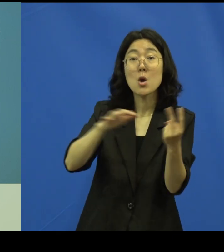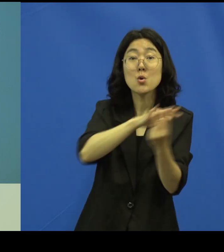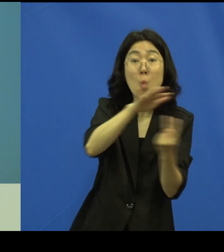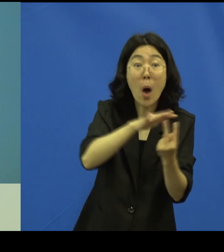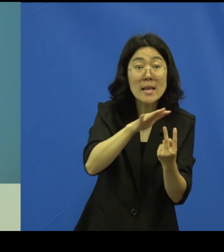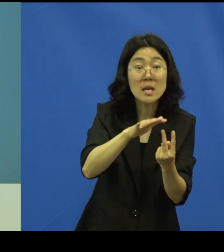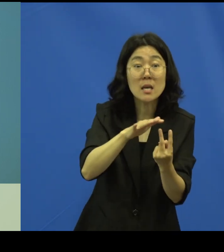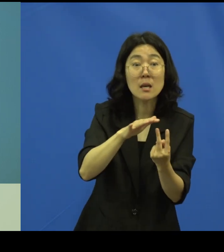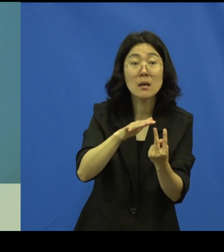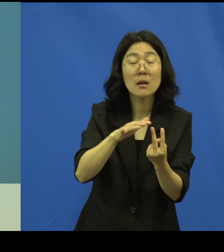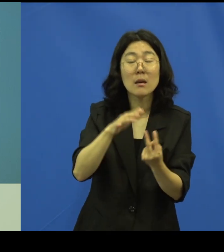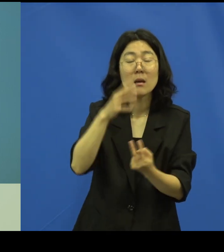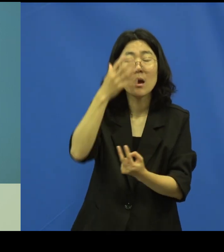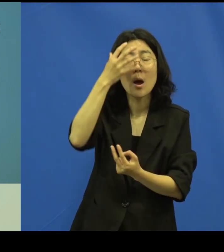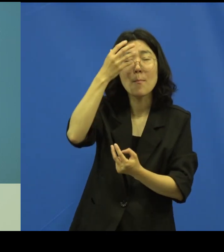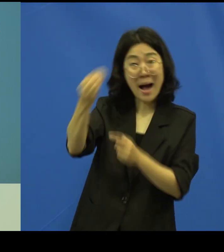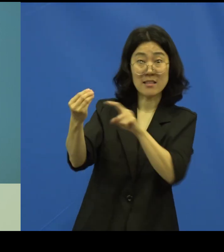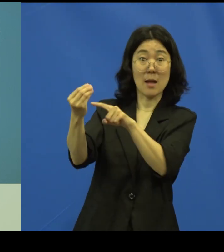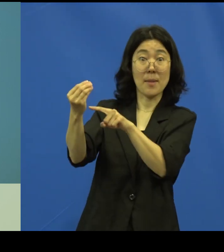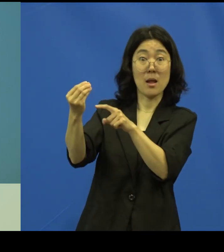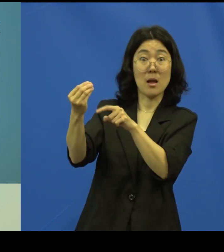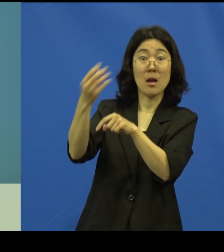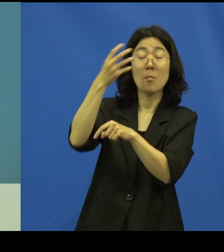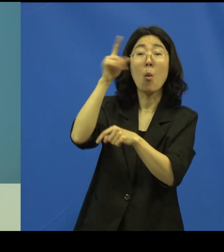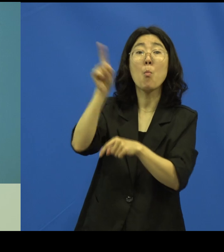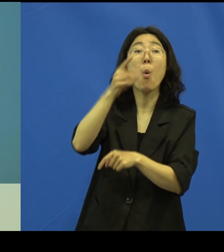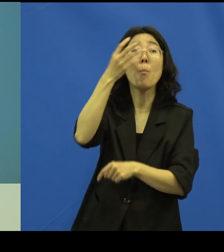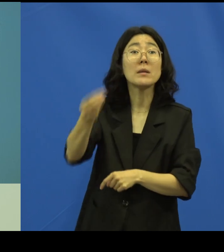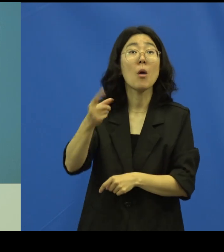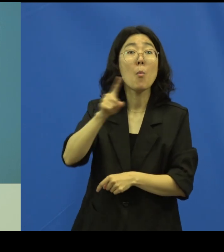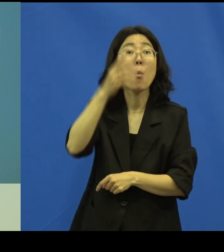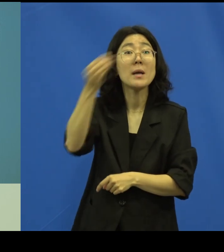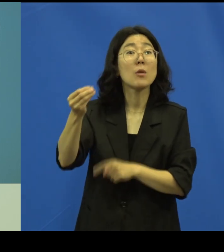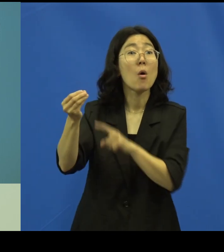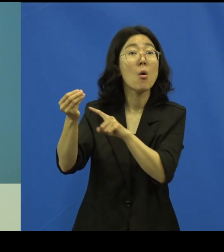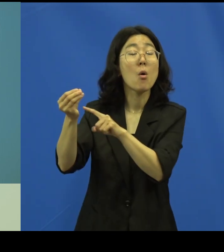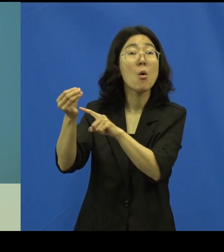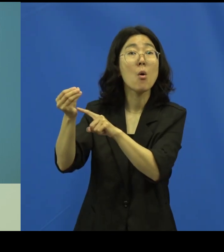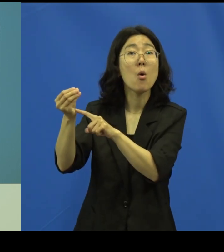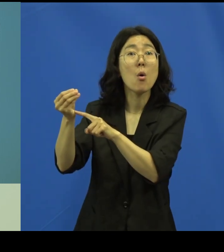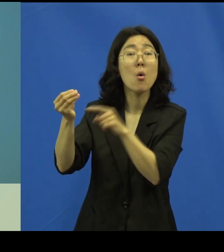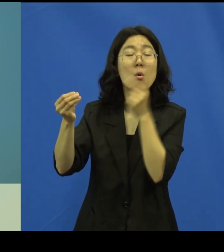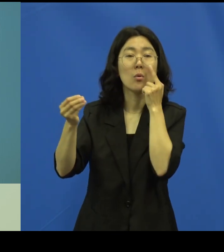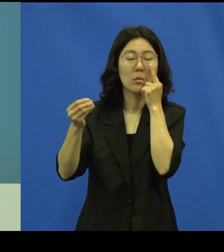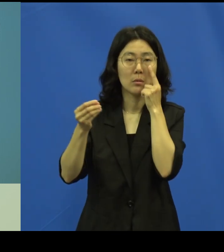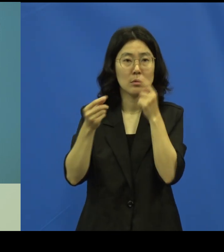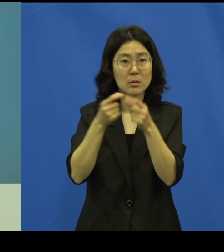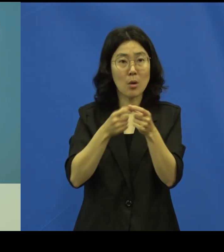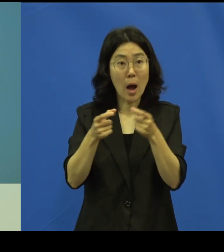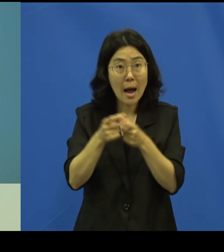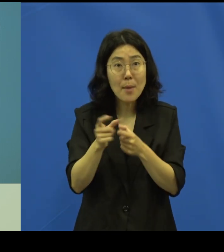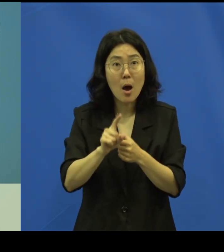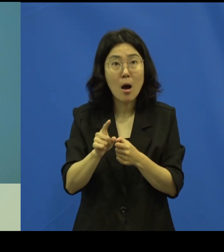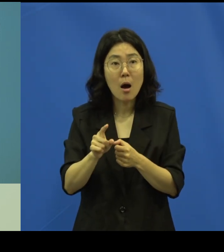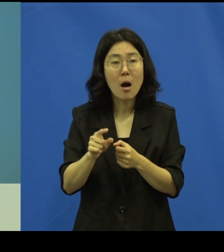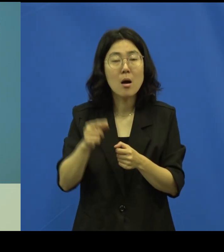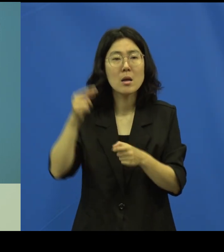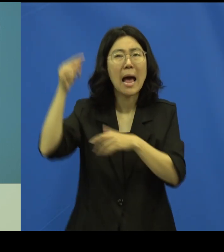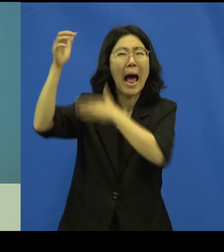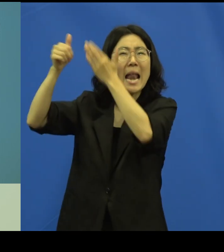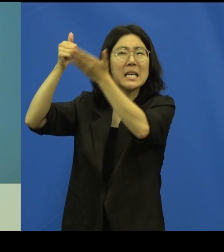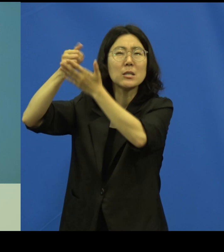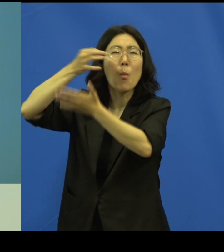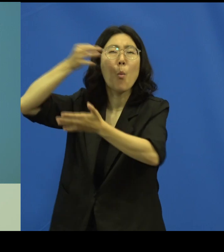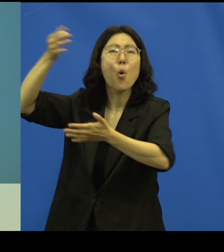뭔가를 봤어요. 뭐를 보여줘. 근데 이게 본다는 말인데 더 정확하게 얘기하면